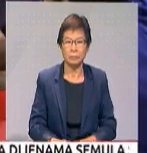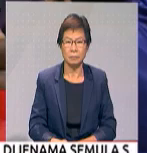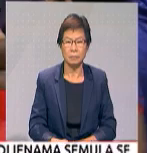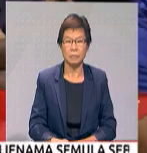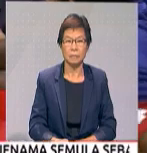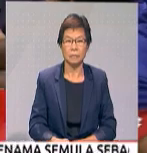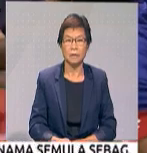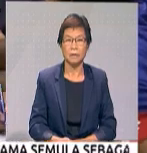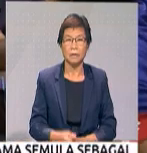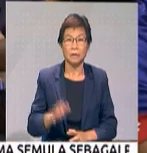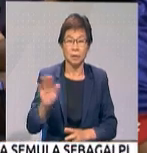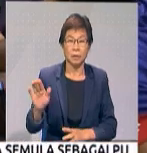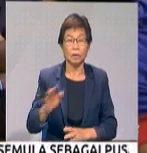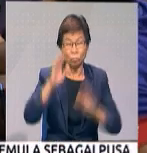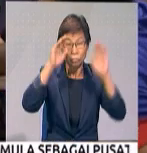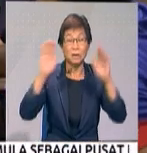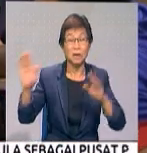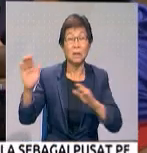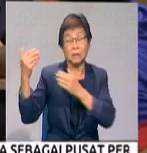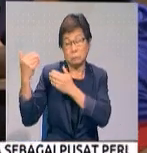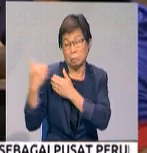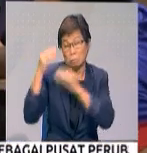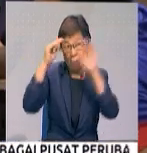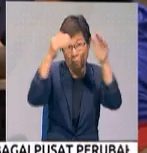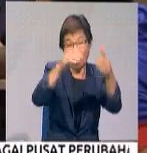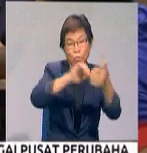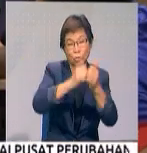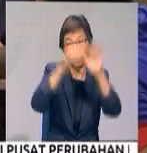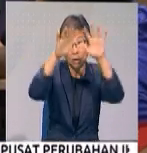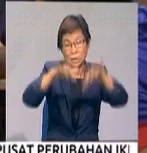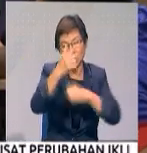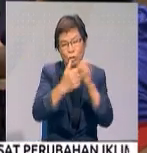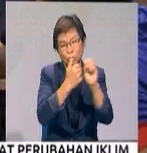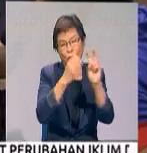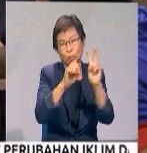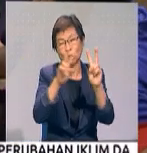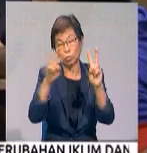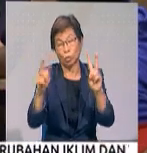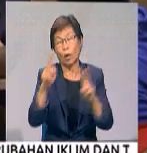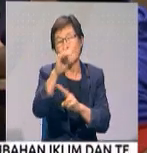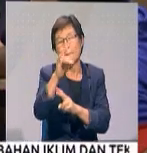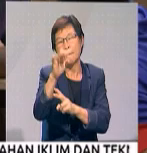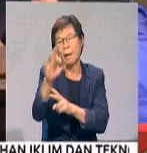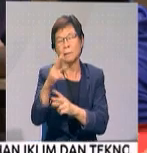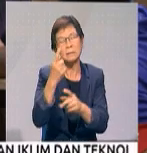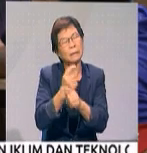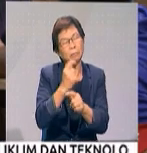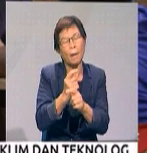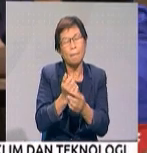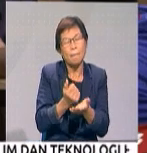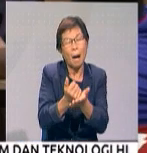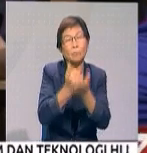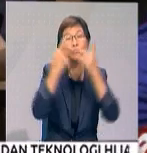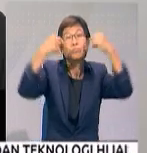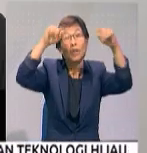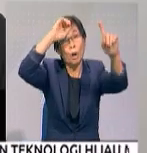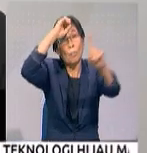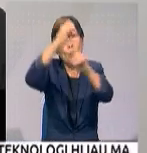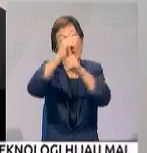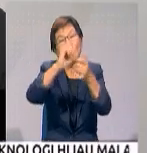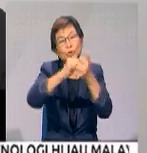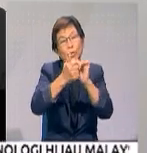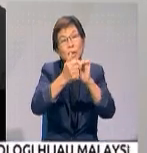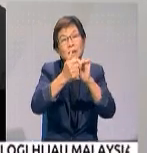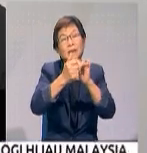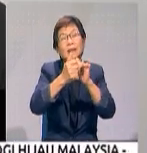Meskipun kehadiran beliau untuk memfokuskan Sukan SEA 2021, tetapi Miller akan tetap membantu untuk mencapai matlamat Sukan SEA